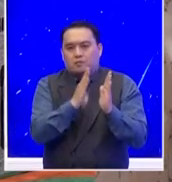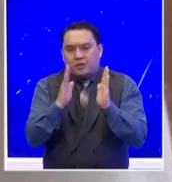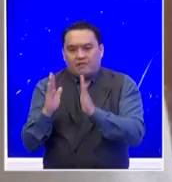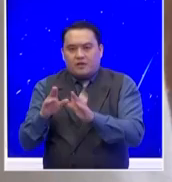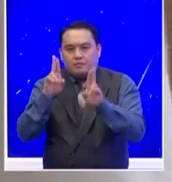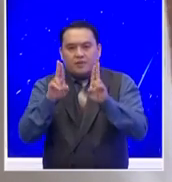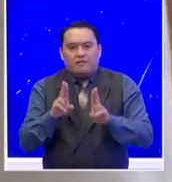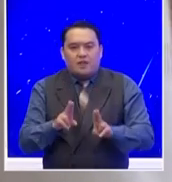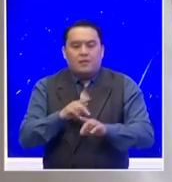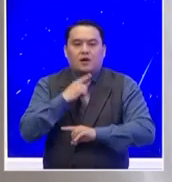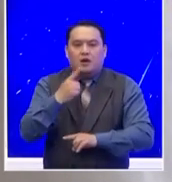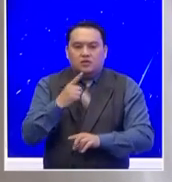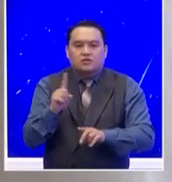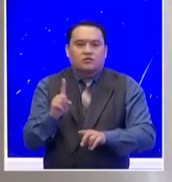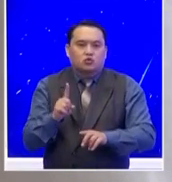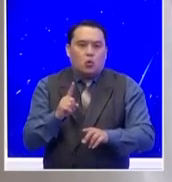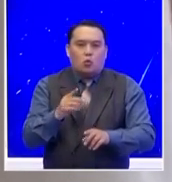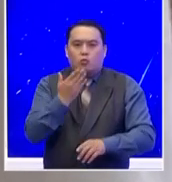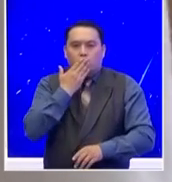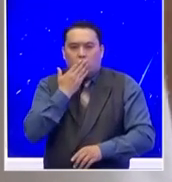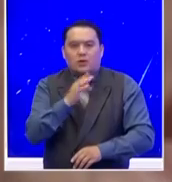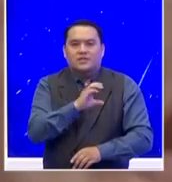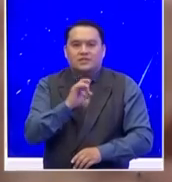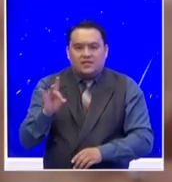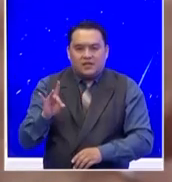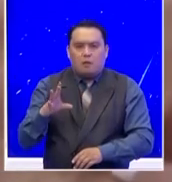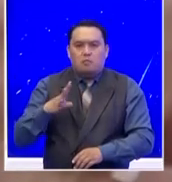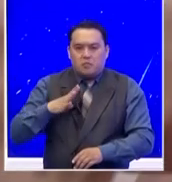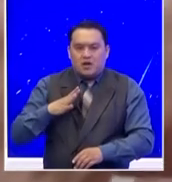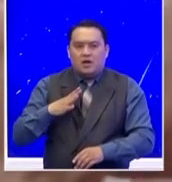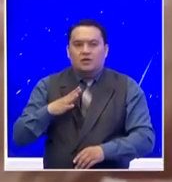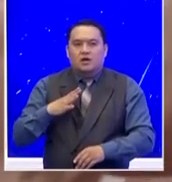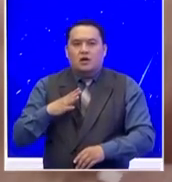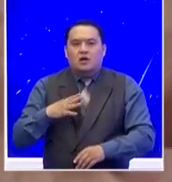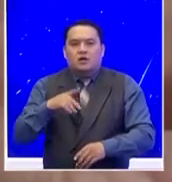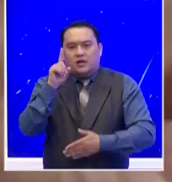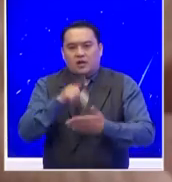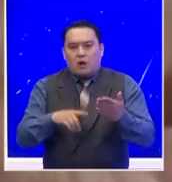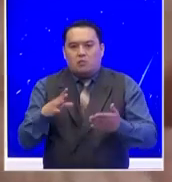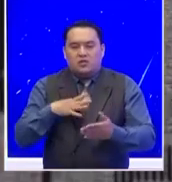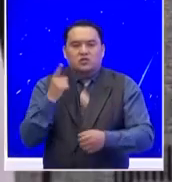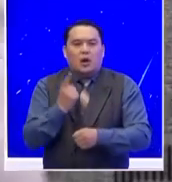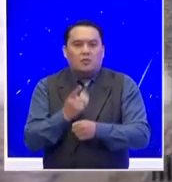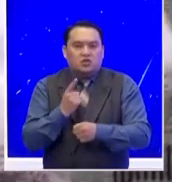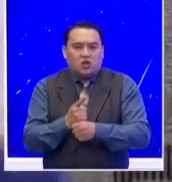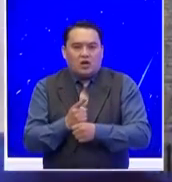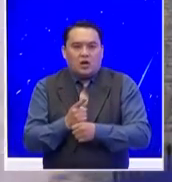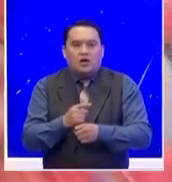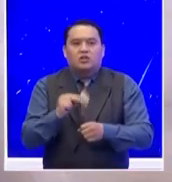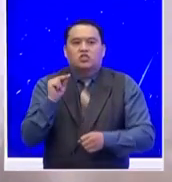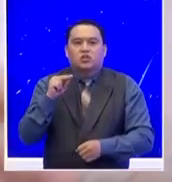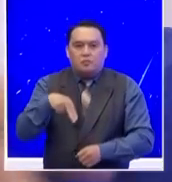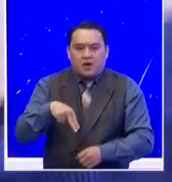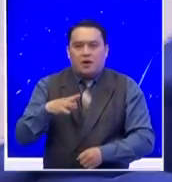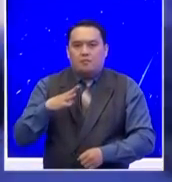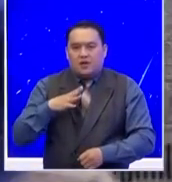рассказывает талдыкурганка, она соблюдала пост и в советские времена, когда выражать приверженность к религии было под запретом. Поэтому режим